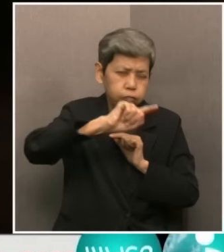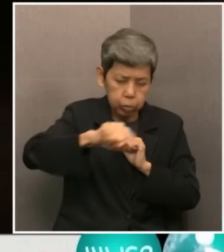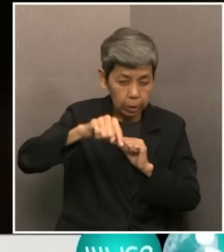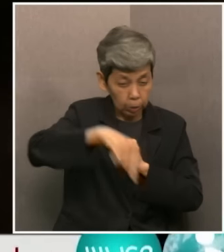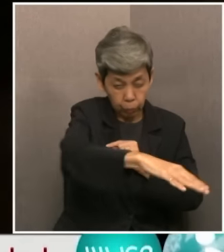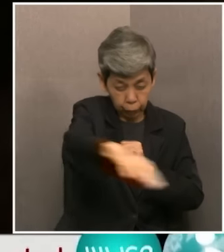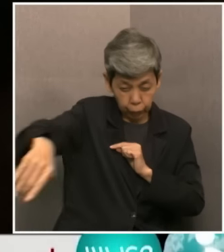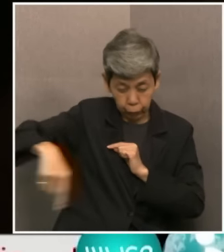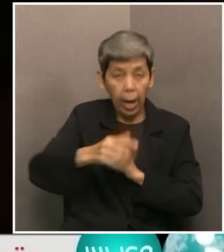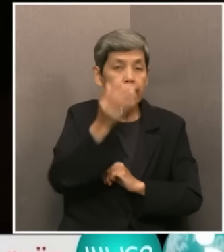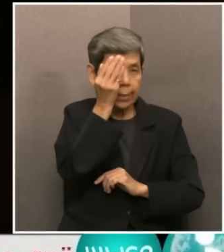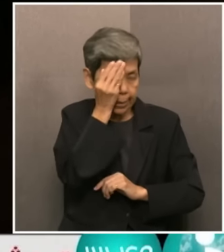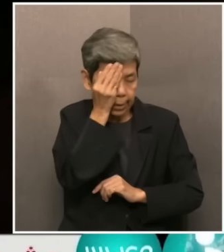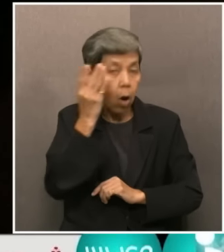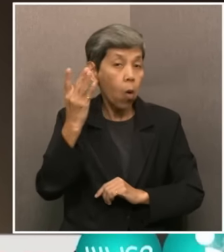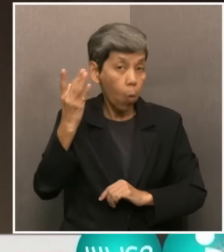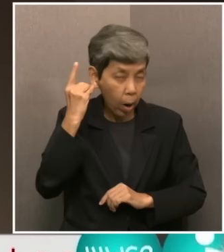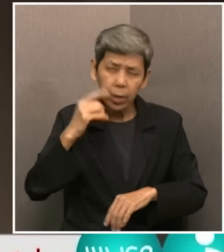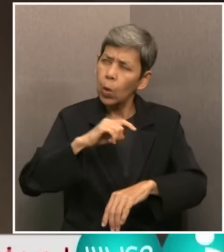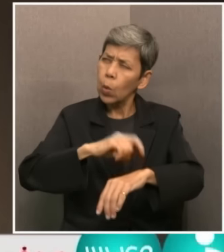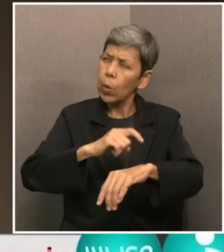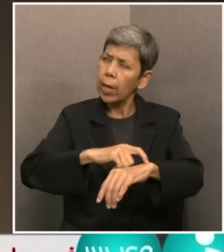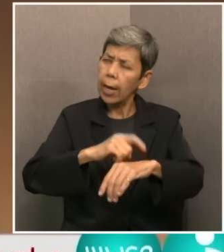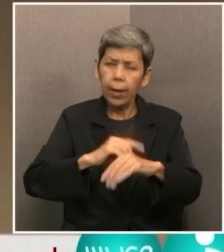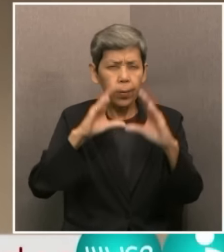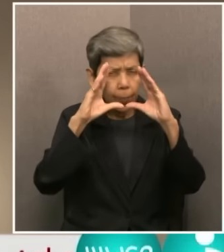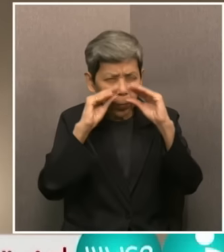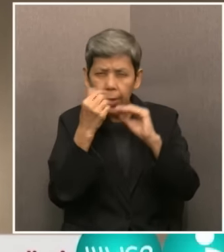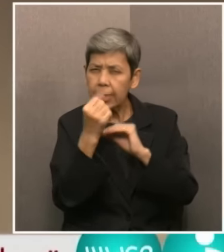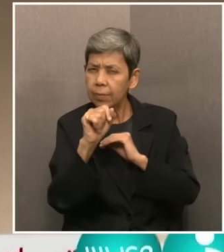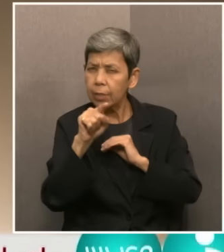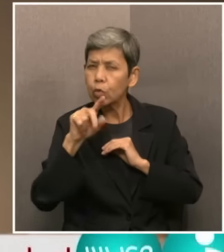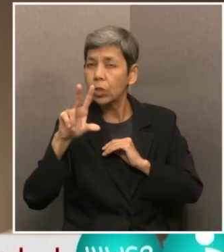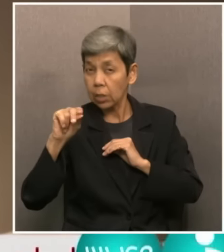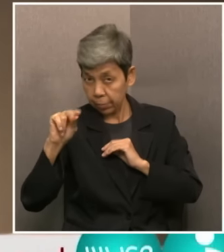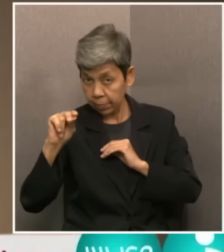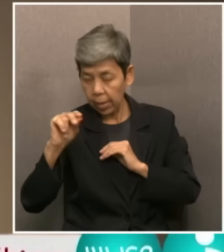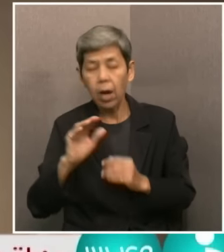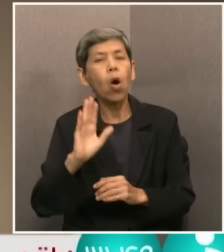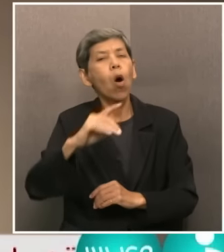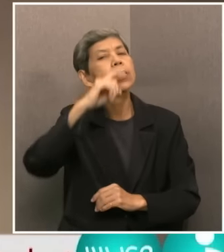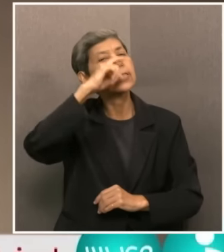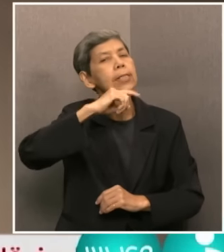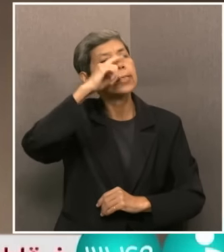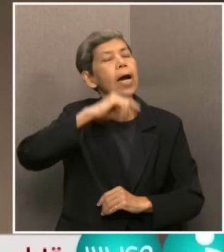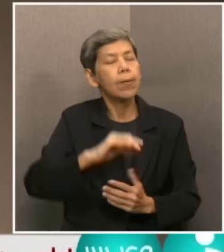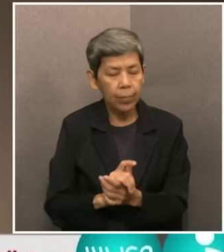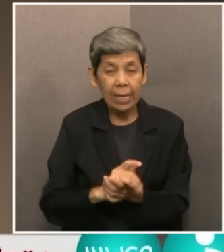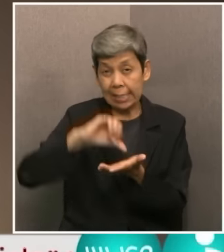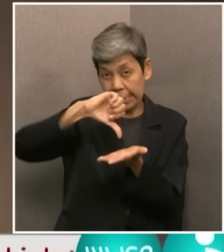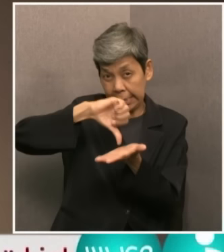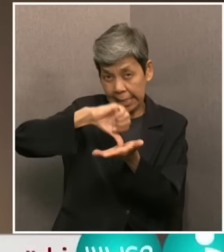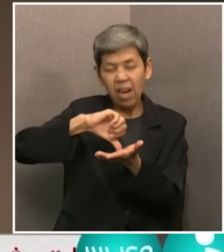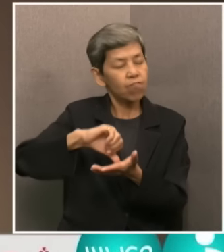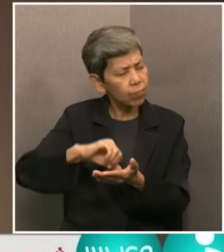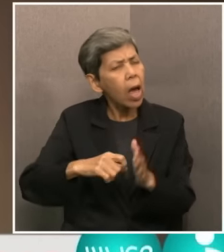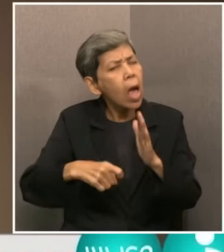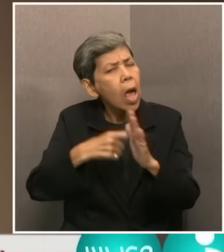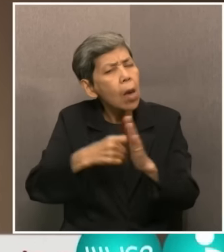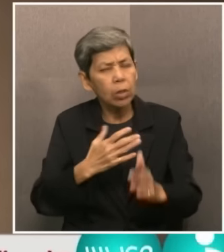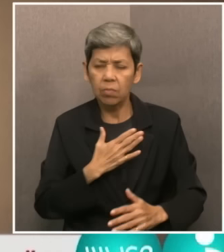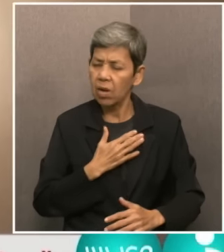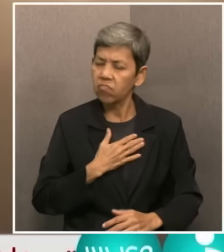ายก็คืออิสราเอลเมื่อคืนนี้นะคะเวลาประมาณ 23:30 นาทีค่ะตามเวลาไทยโดยอิหร่านระบุเหตุผลว่าเพื่อ